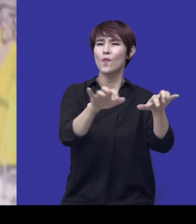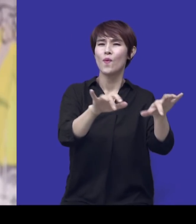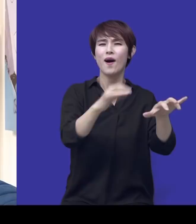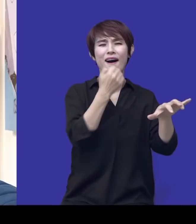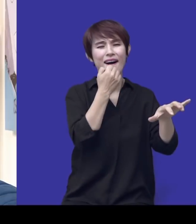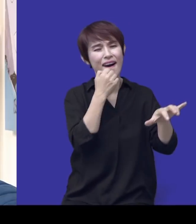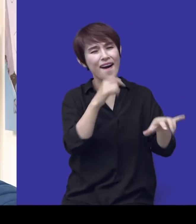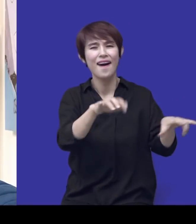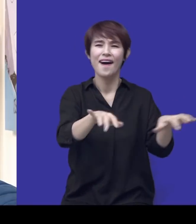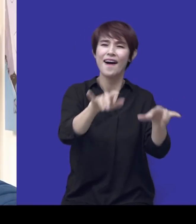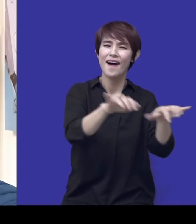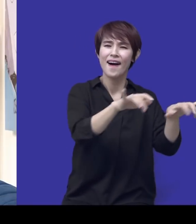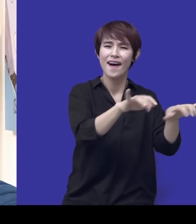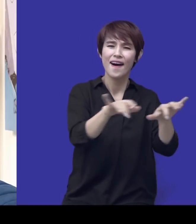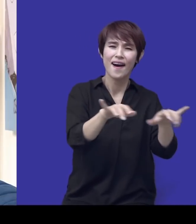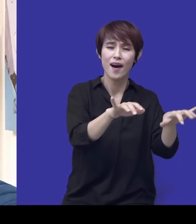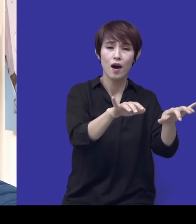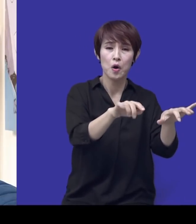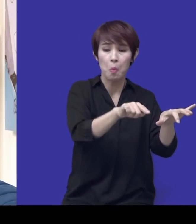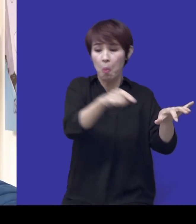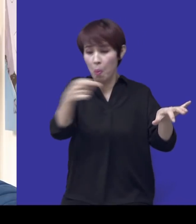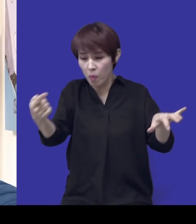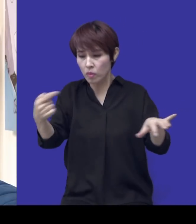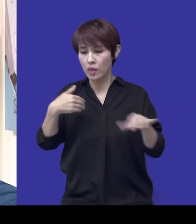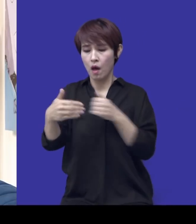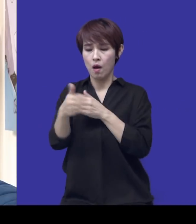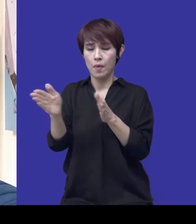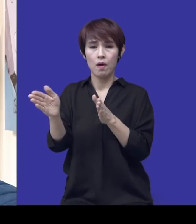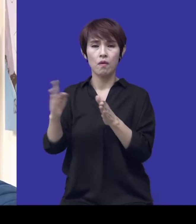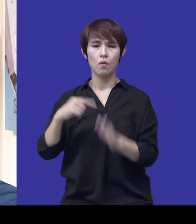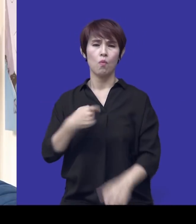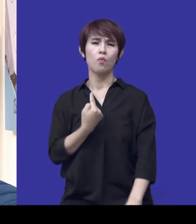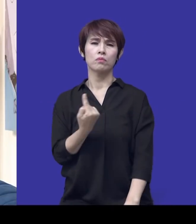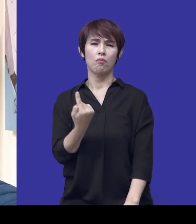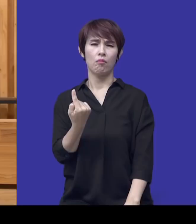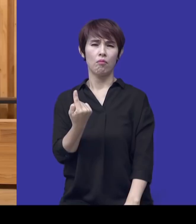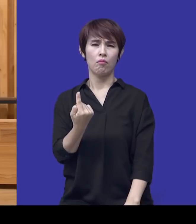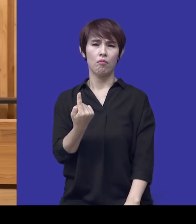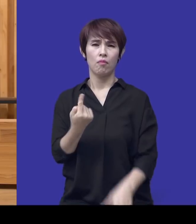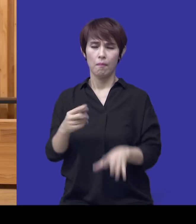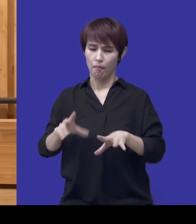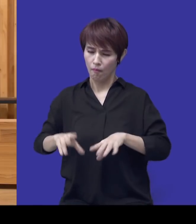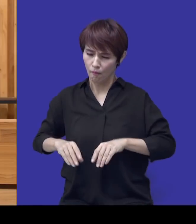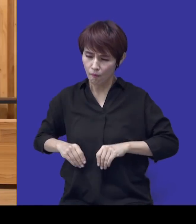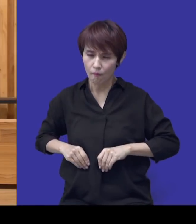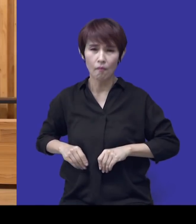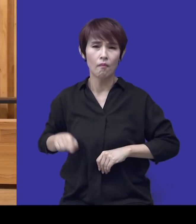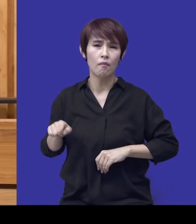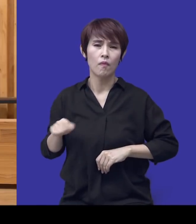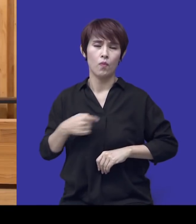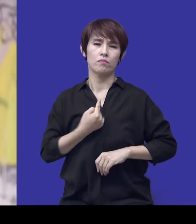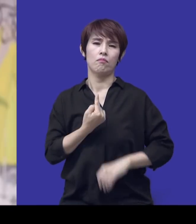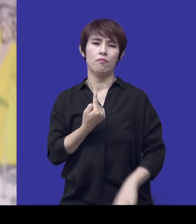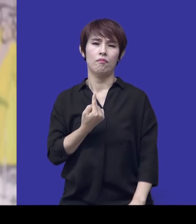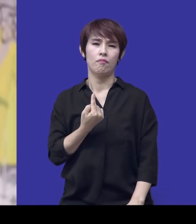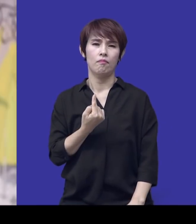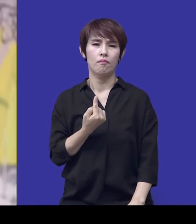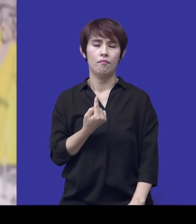있는데 바로 옆에 있는 저는 방에서 혼자 이러고 굶고 있는 거예요.